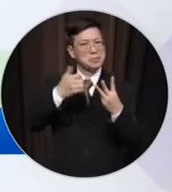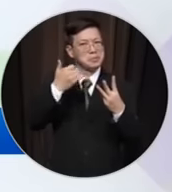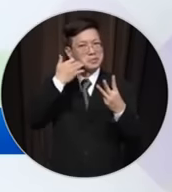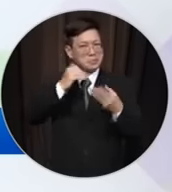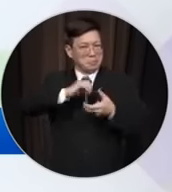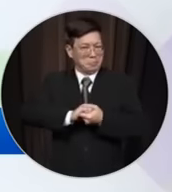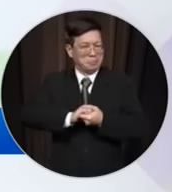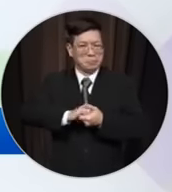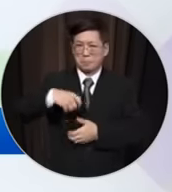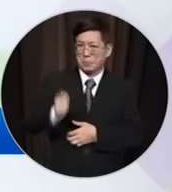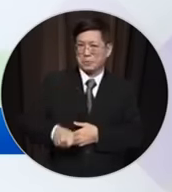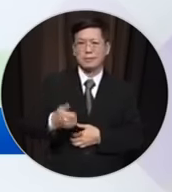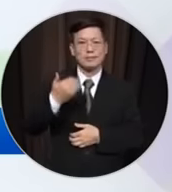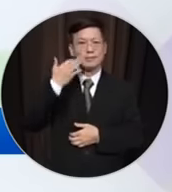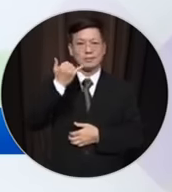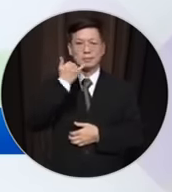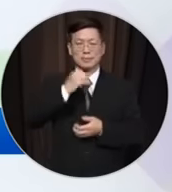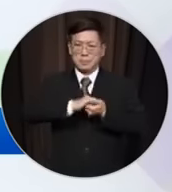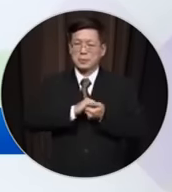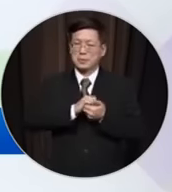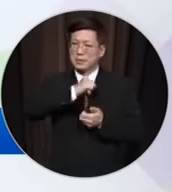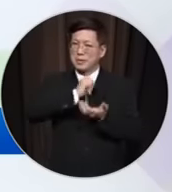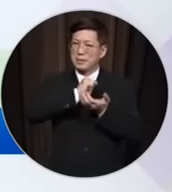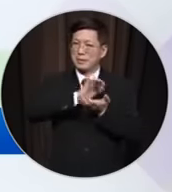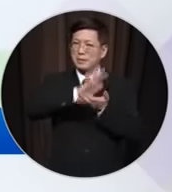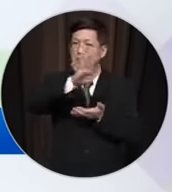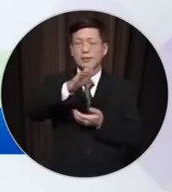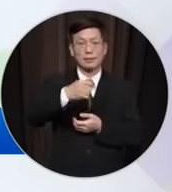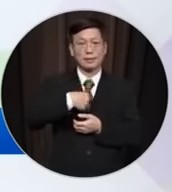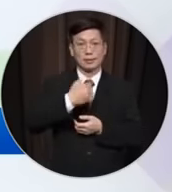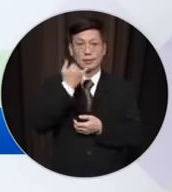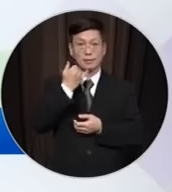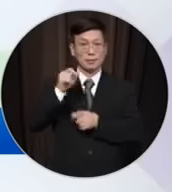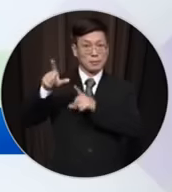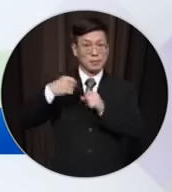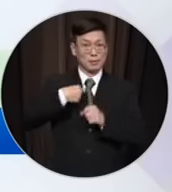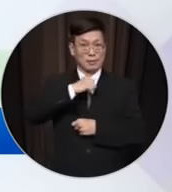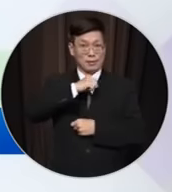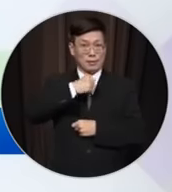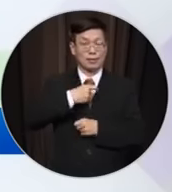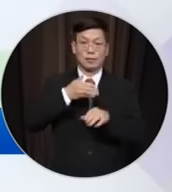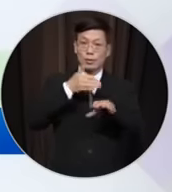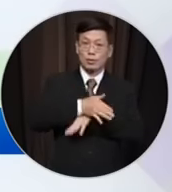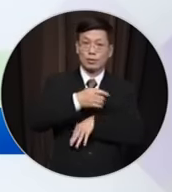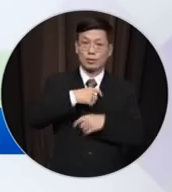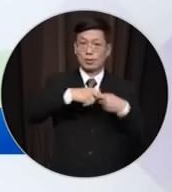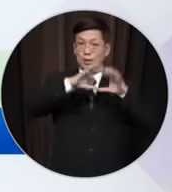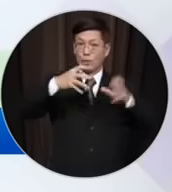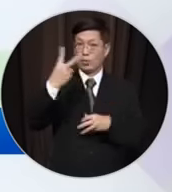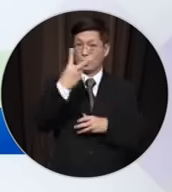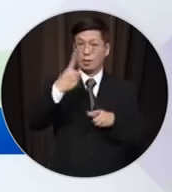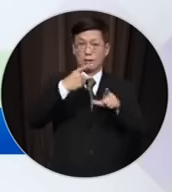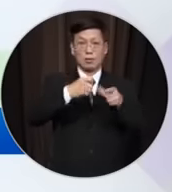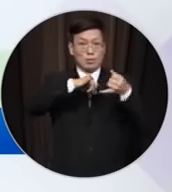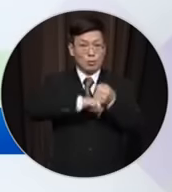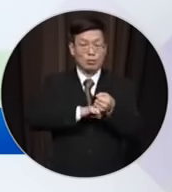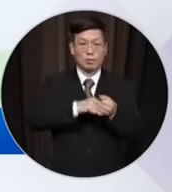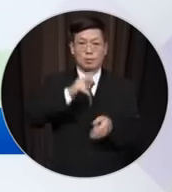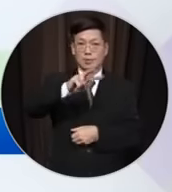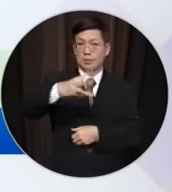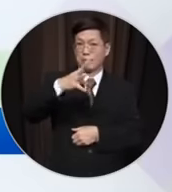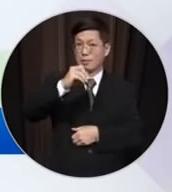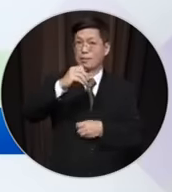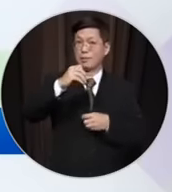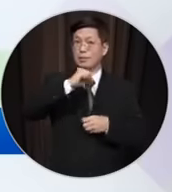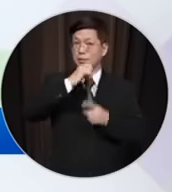来定夺？谁可以决定台湾的未来？您同意依据我国通过的联合国两公约，让2300万台湾